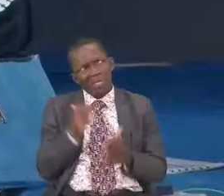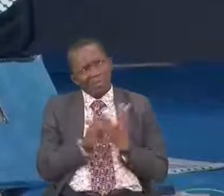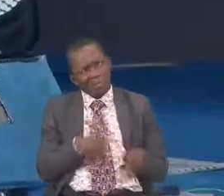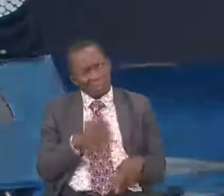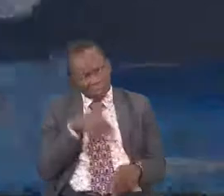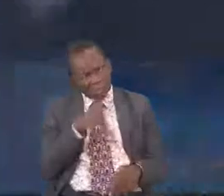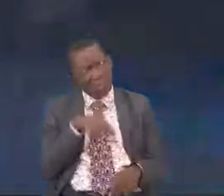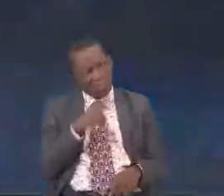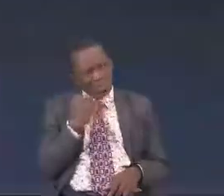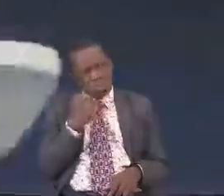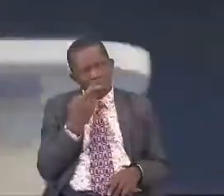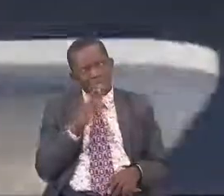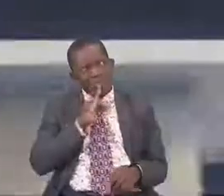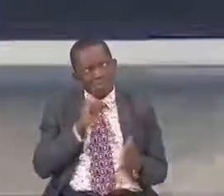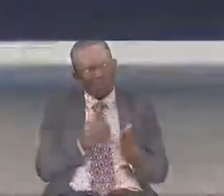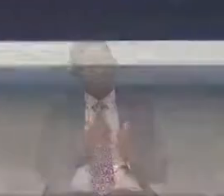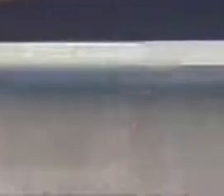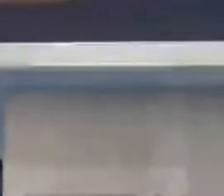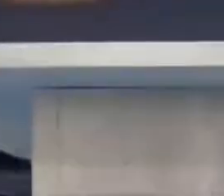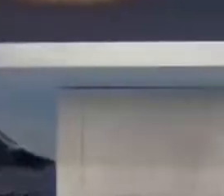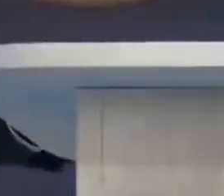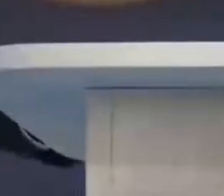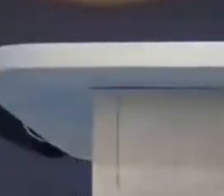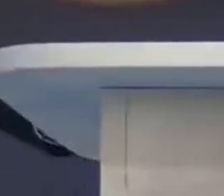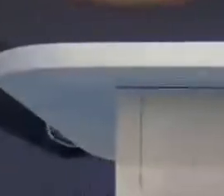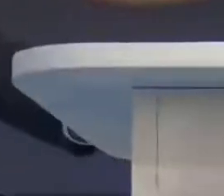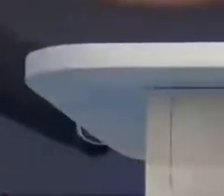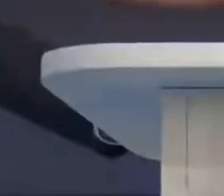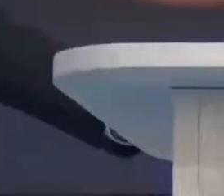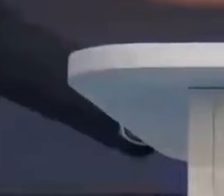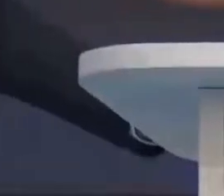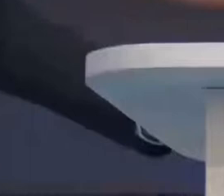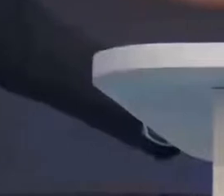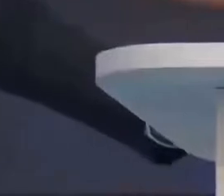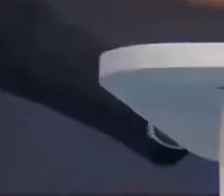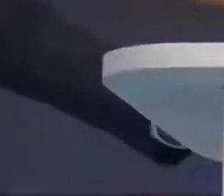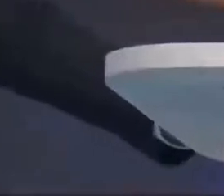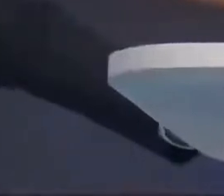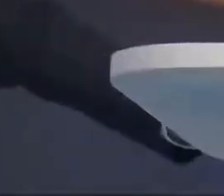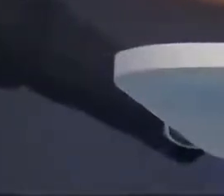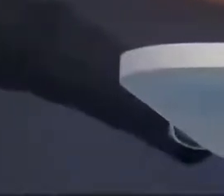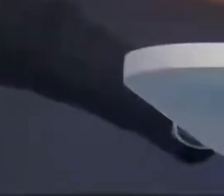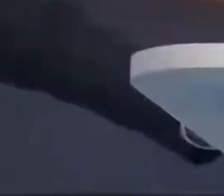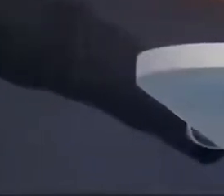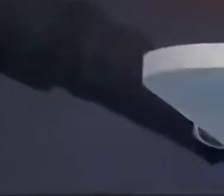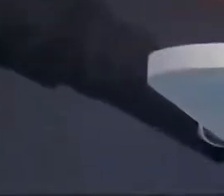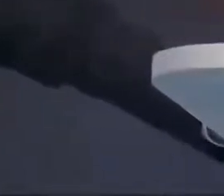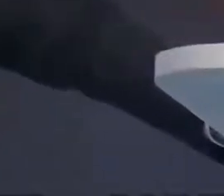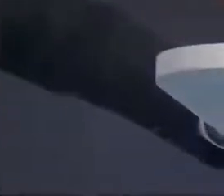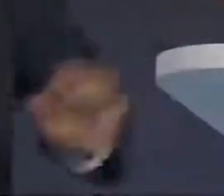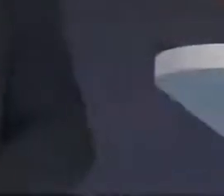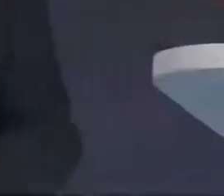il fait ci, il fait ça là, avec toutes ces choses là, comme on a dit, Si les renards sautent sur ça, tout va